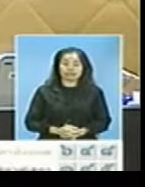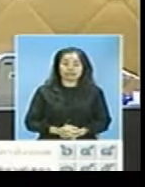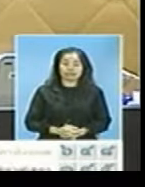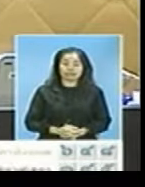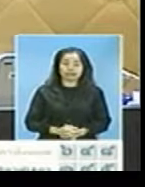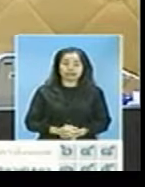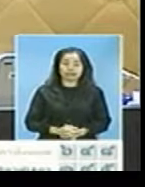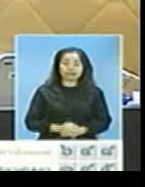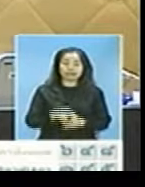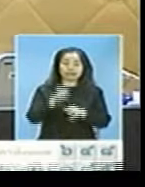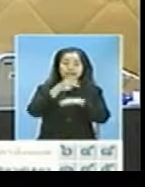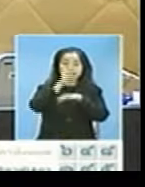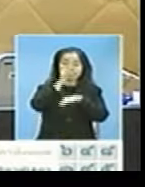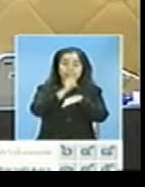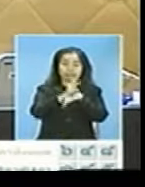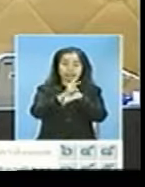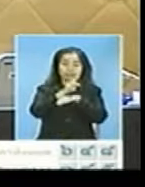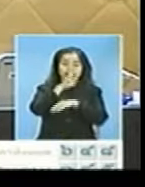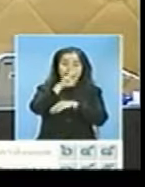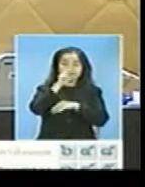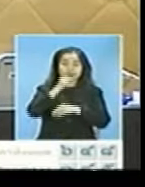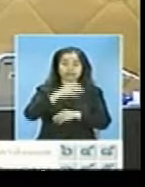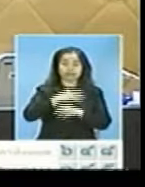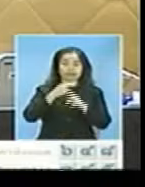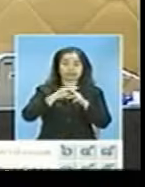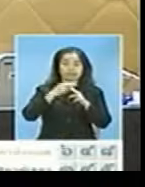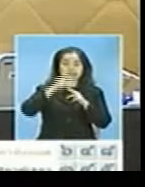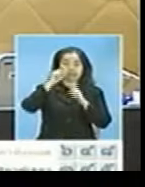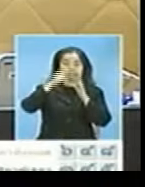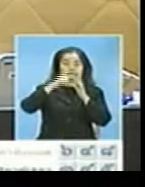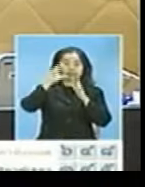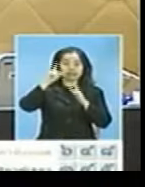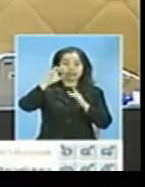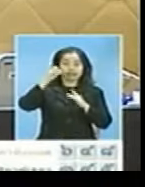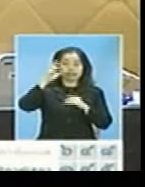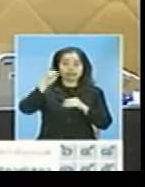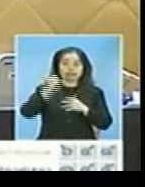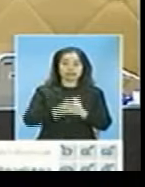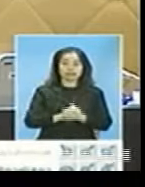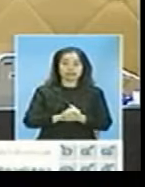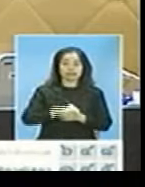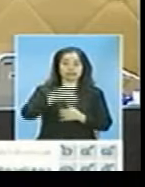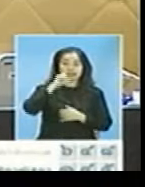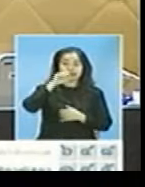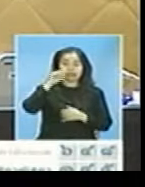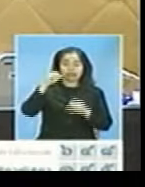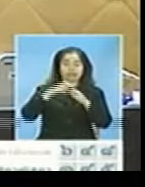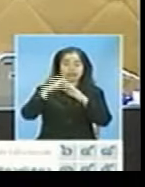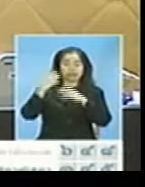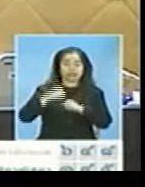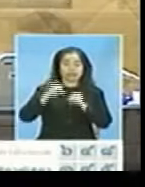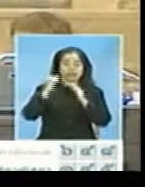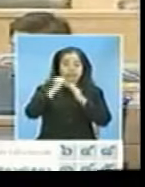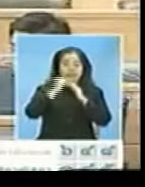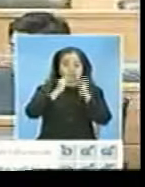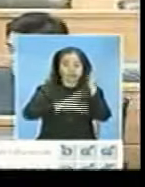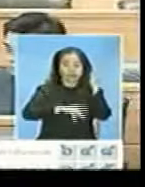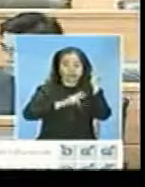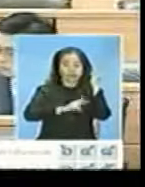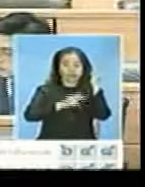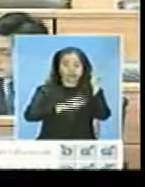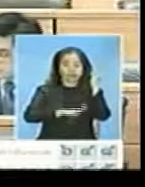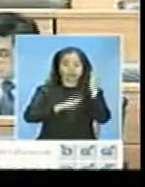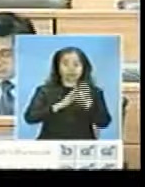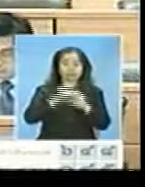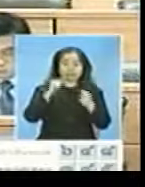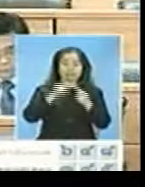เรียนท่านประธานรัฐสภากับผมนายจุชินิงช่วนสมาชิกสภาผู้แทนราษฎรพรรคประชาธิปัตย์จังหวัดกระบี่ในฐานะ